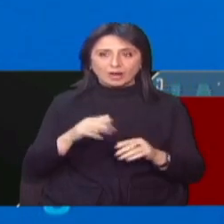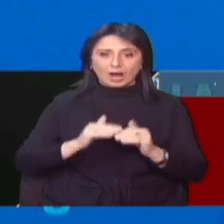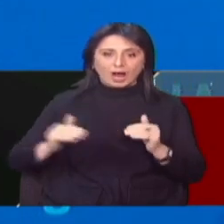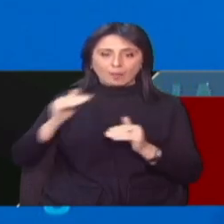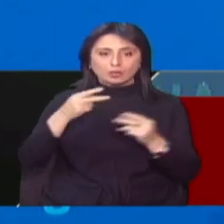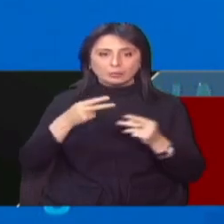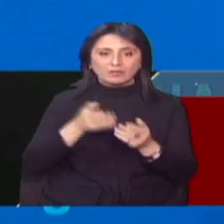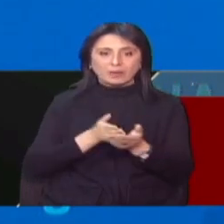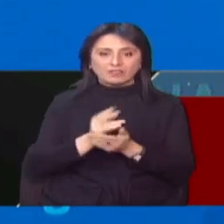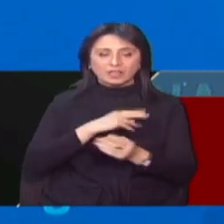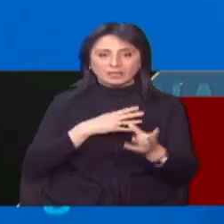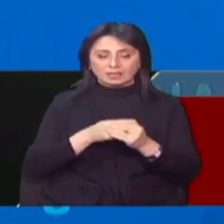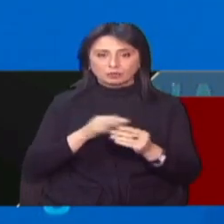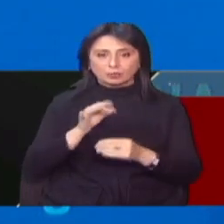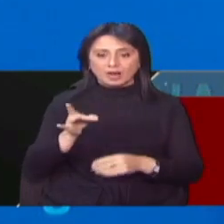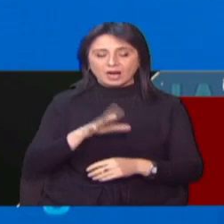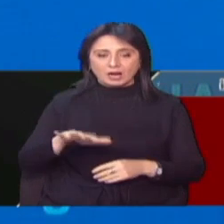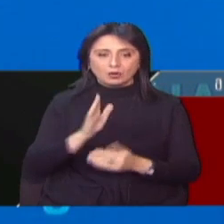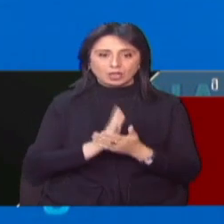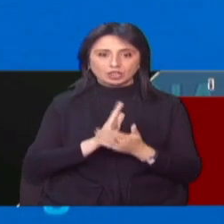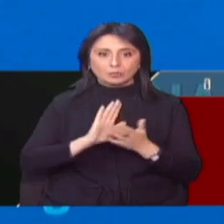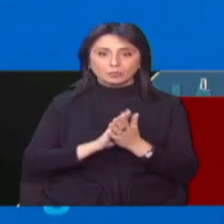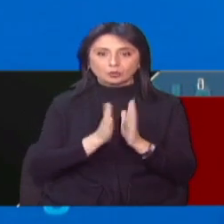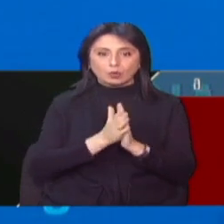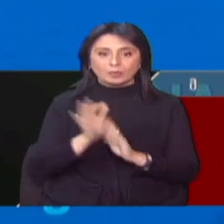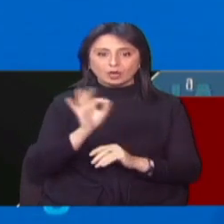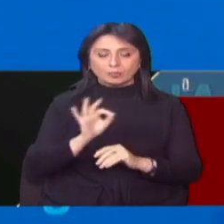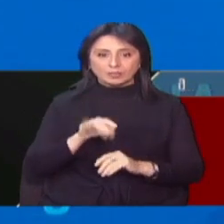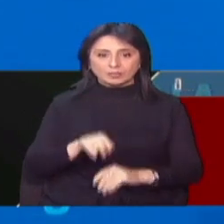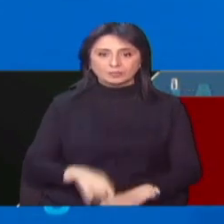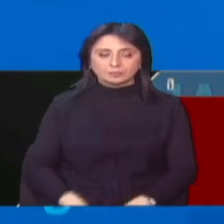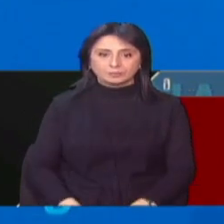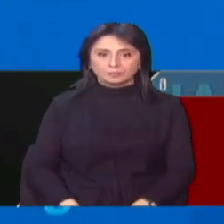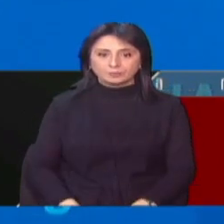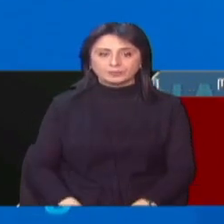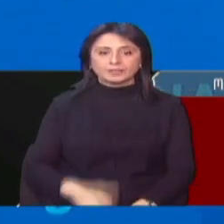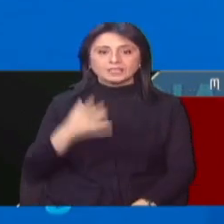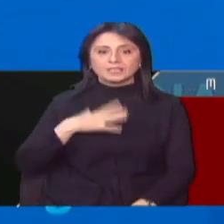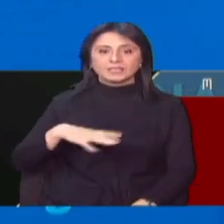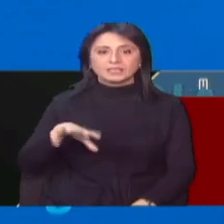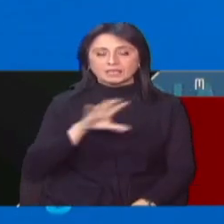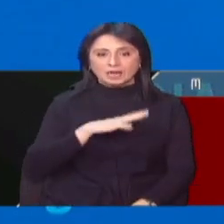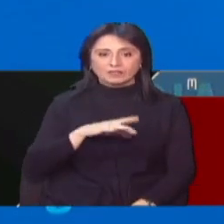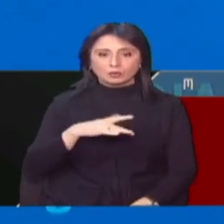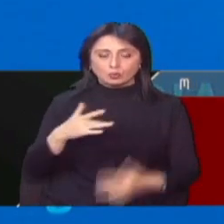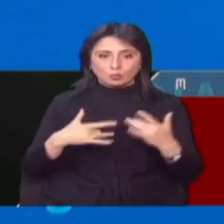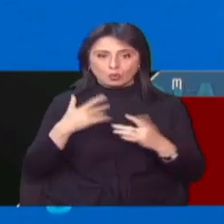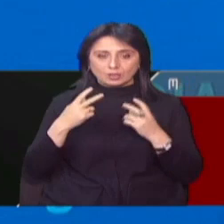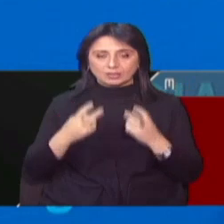პარტნიორობის ფარგლებში თანამშრომლობაზე, რეგიონში არსებულ მდგომარეობაზე. Საქართველოს